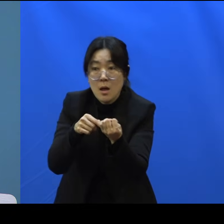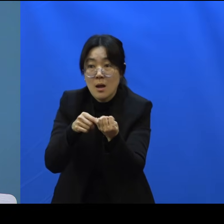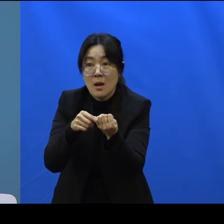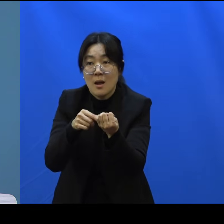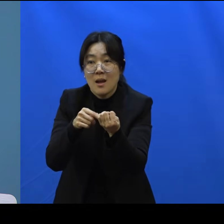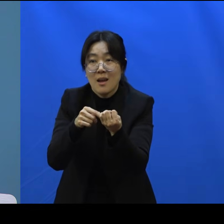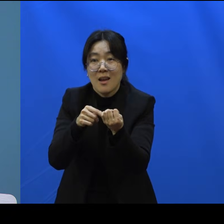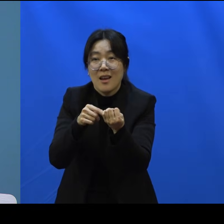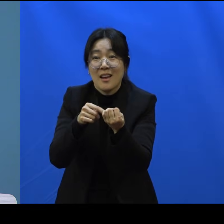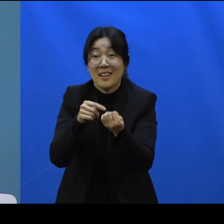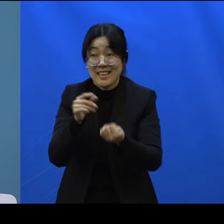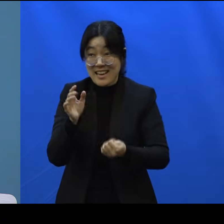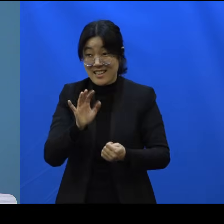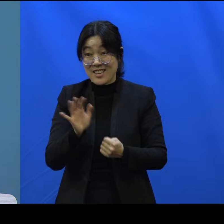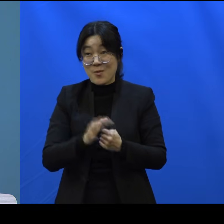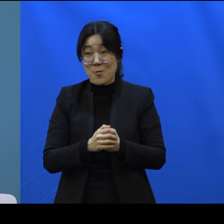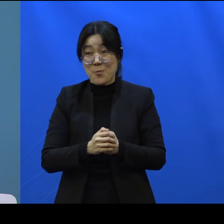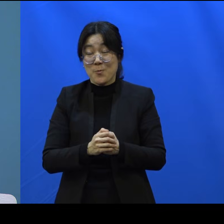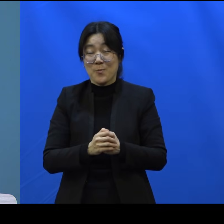바울의 생애 전체예요.